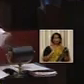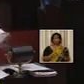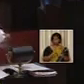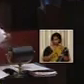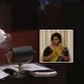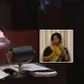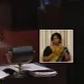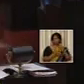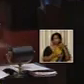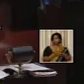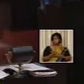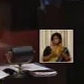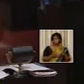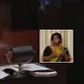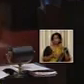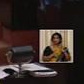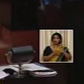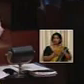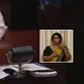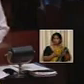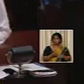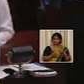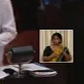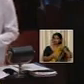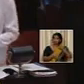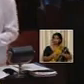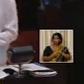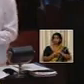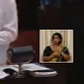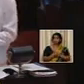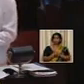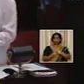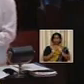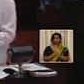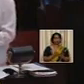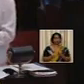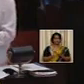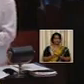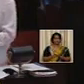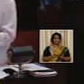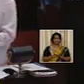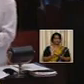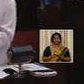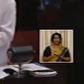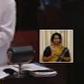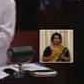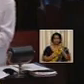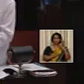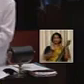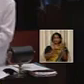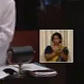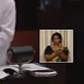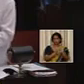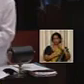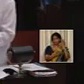විගණකාධිපතිවරයාගේ වාර්තාව ඒ වාර්තාවේ නිර්දේශ මේ සියල්ලක් මා සතුව තිබෙනවා මම ඒවා හැන්සාත්ගත කරනවා